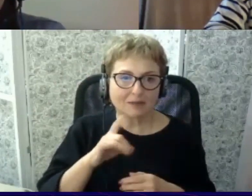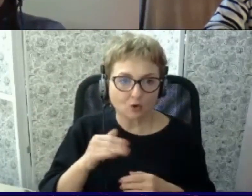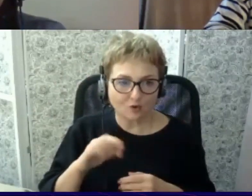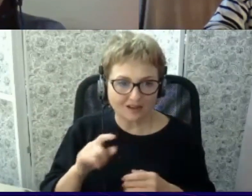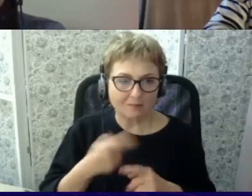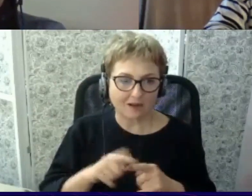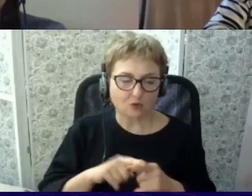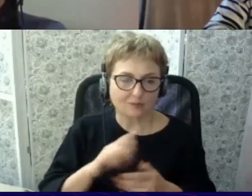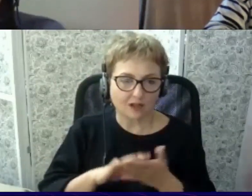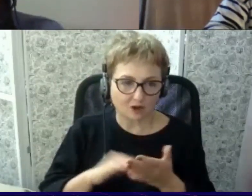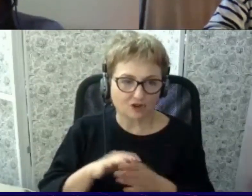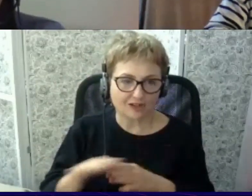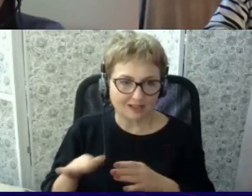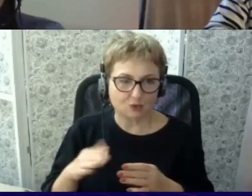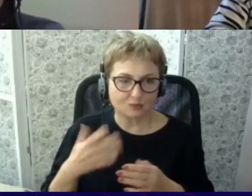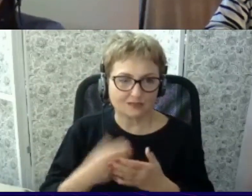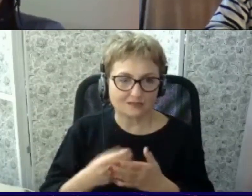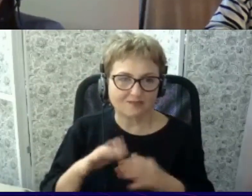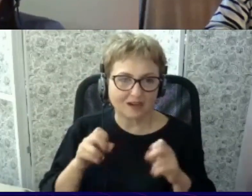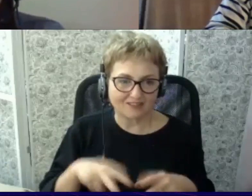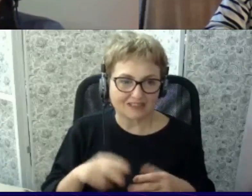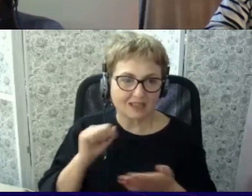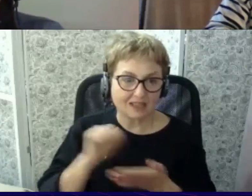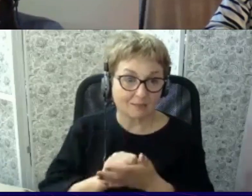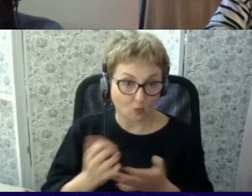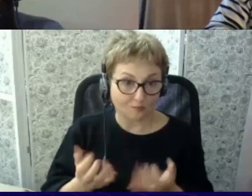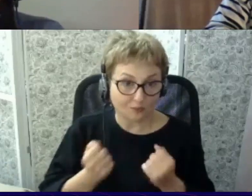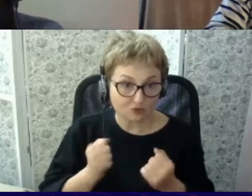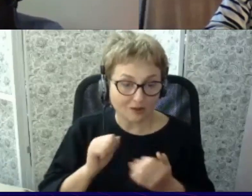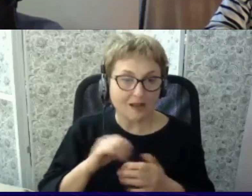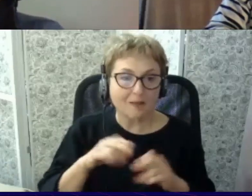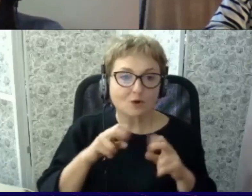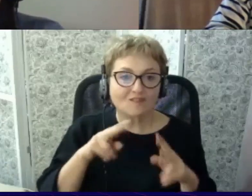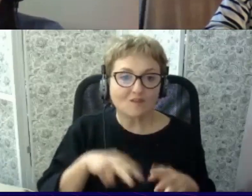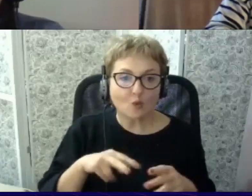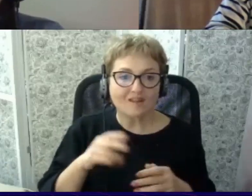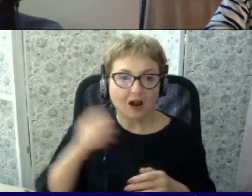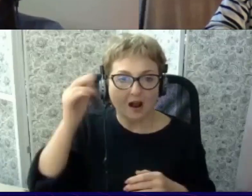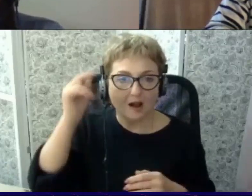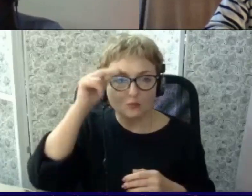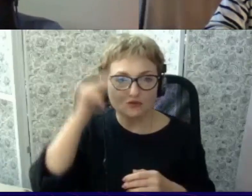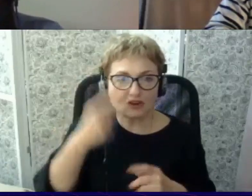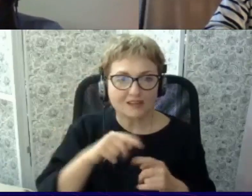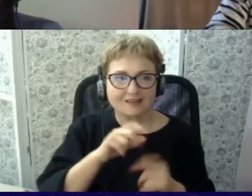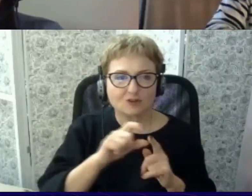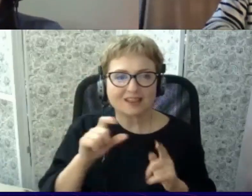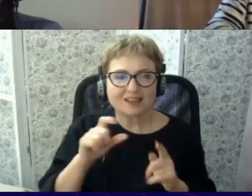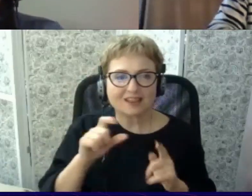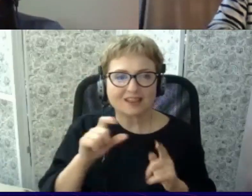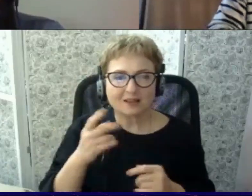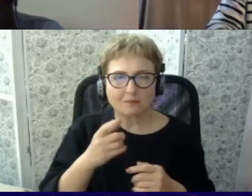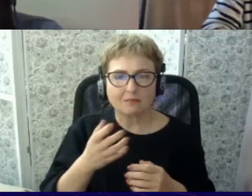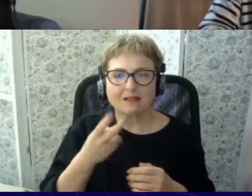профиль, по которому дальше идем реализовать себя в профессию, да? Получаем условно диплом. Профобучение, как правило, термин, который применяется